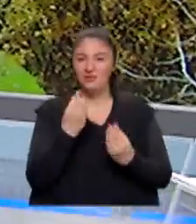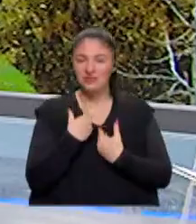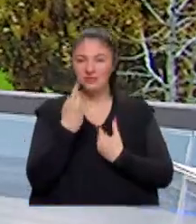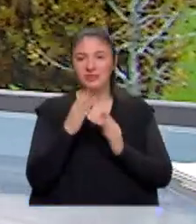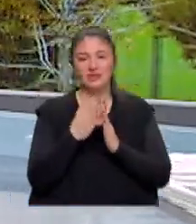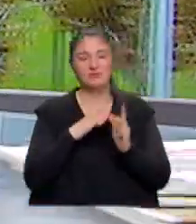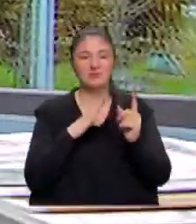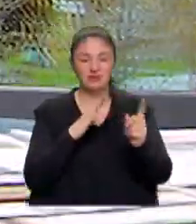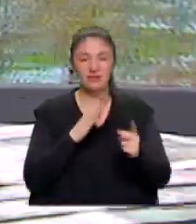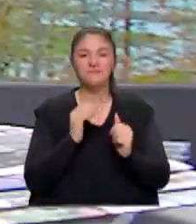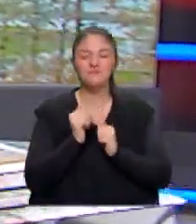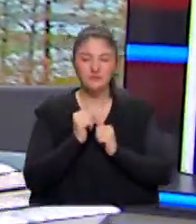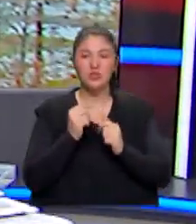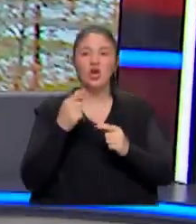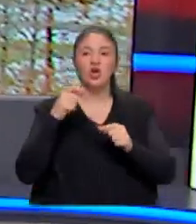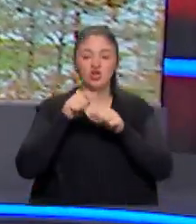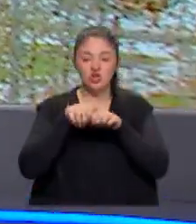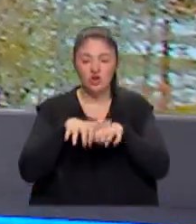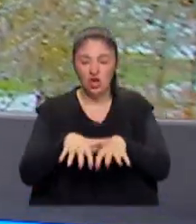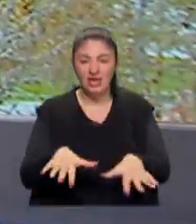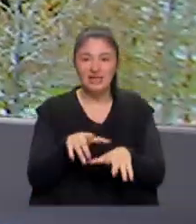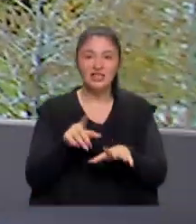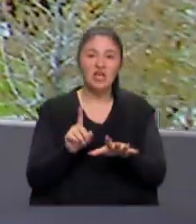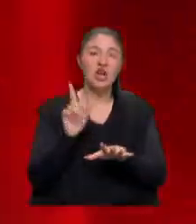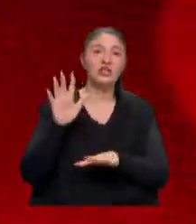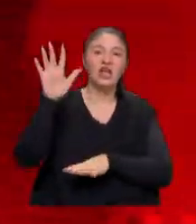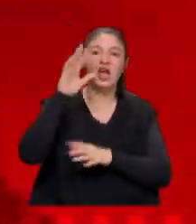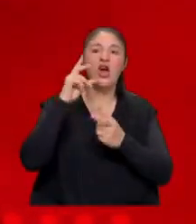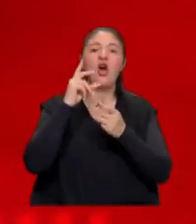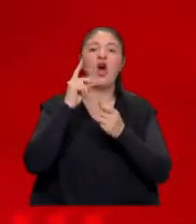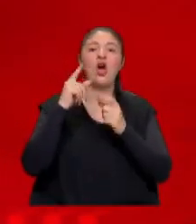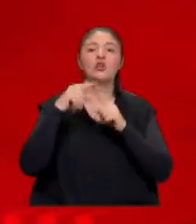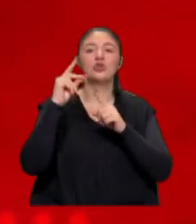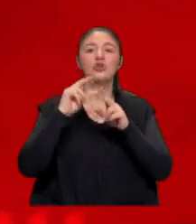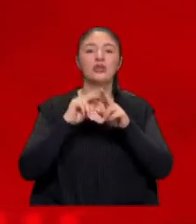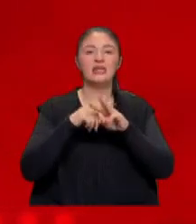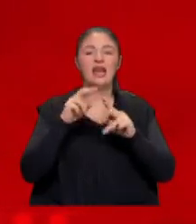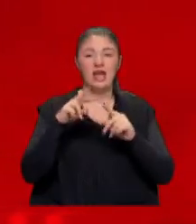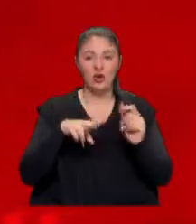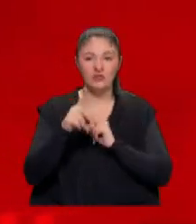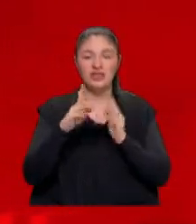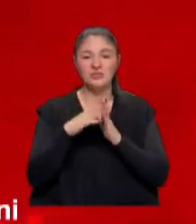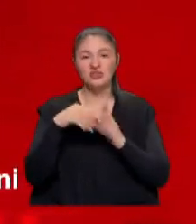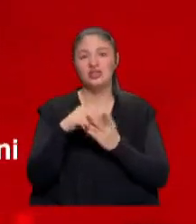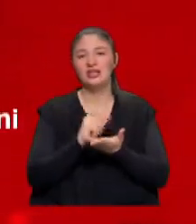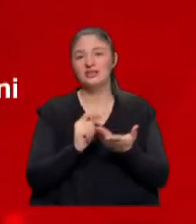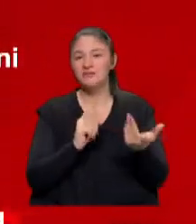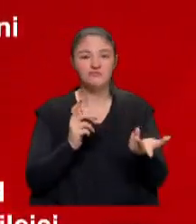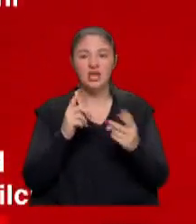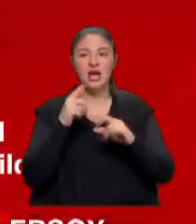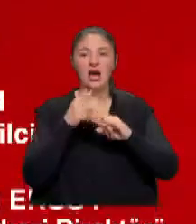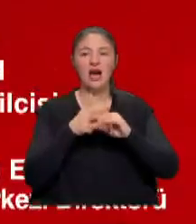Bir kitabımız var. Köklerden Göklere Ötüken'e Yolculuk kitabı ve kitabın da yazarı